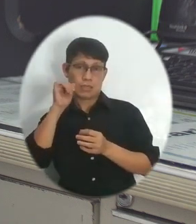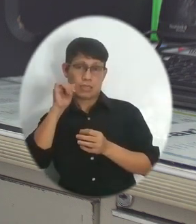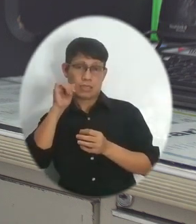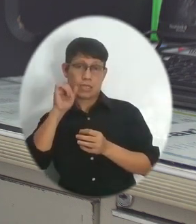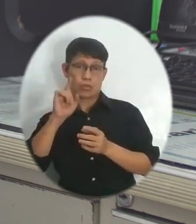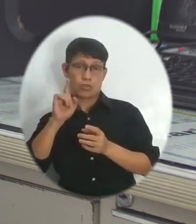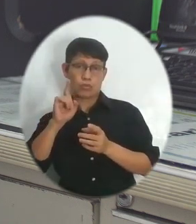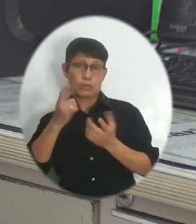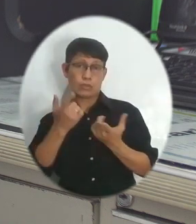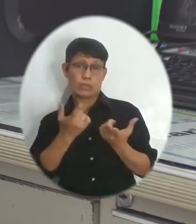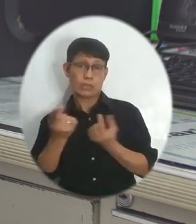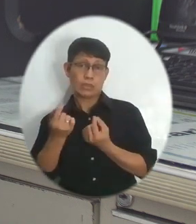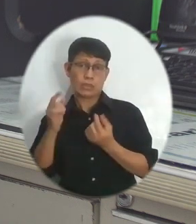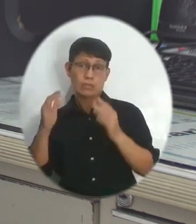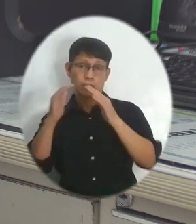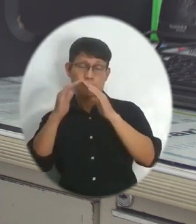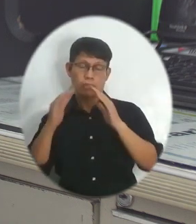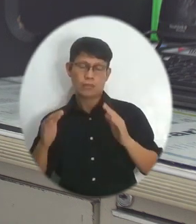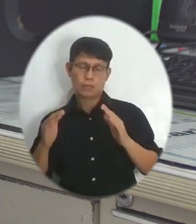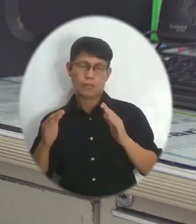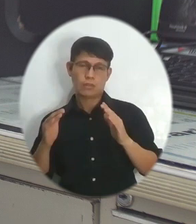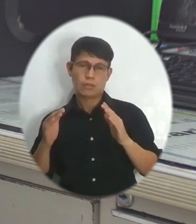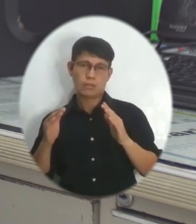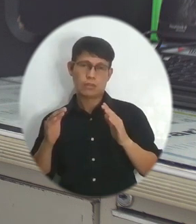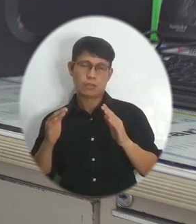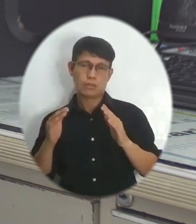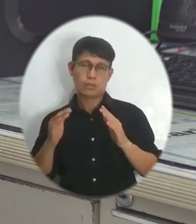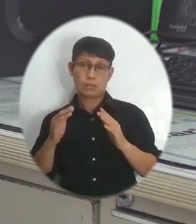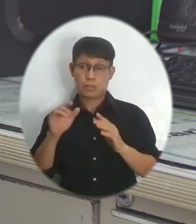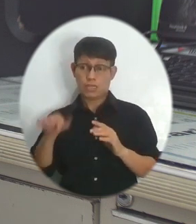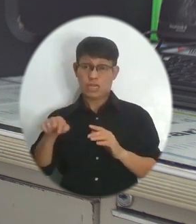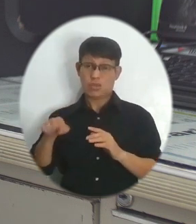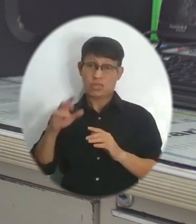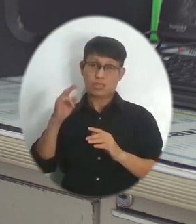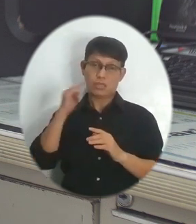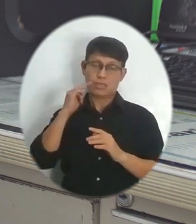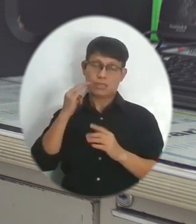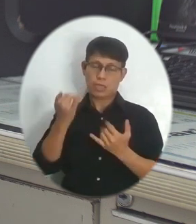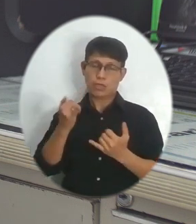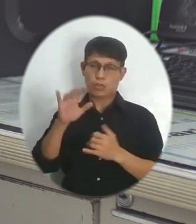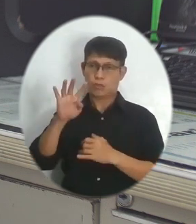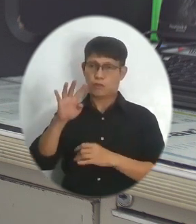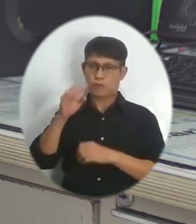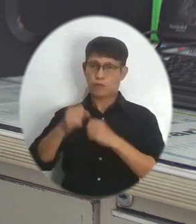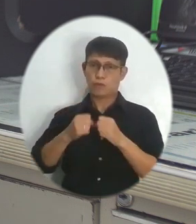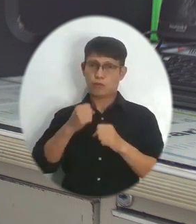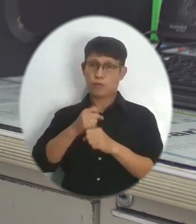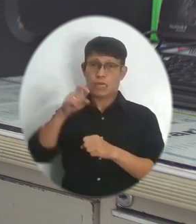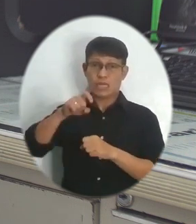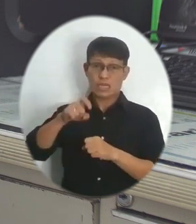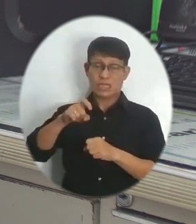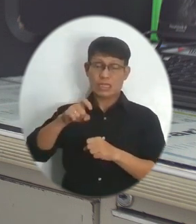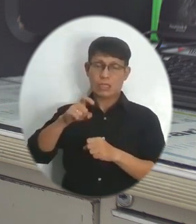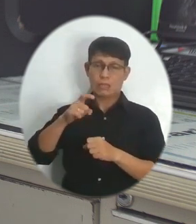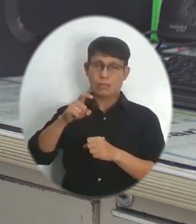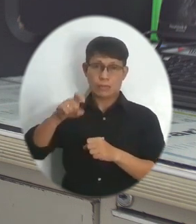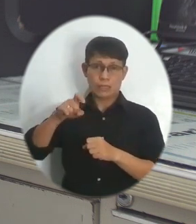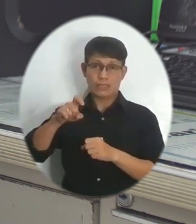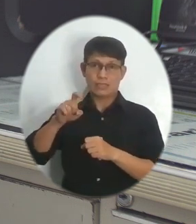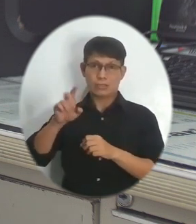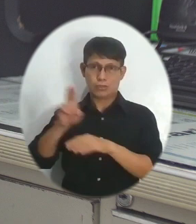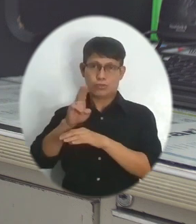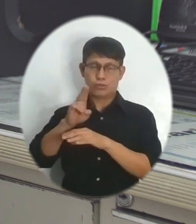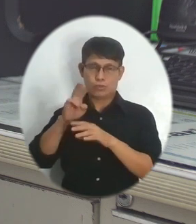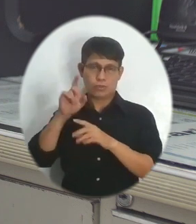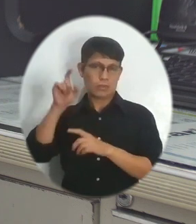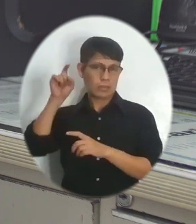kung ano yung mga gagawin. Kasi base dun sa grado niya, dahil 4 years old na siya, kailangan malagyan na parehas